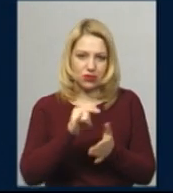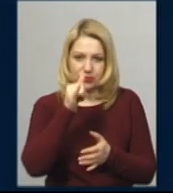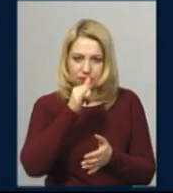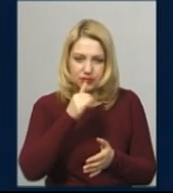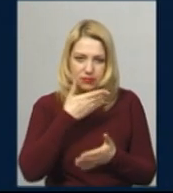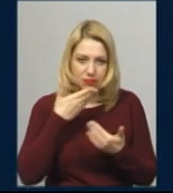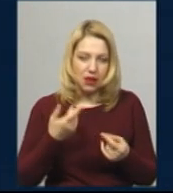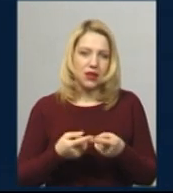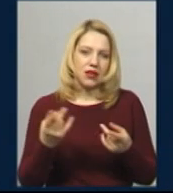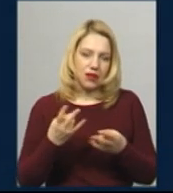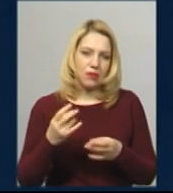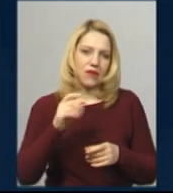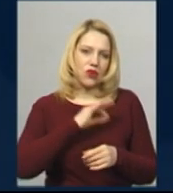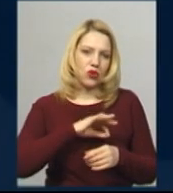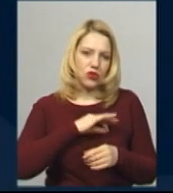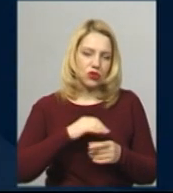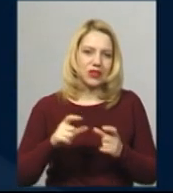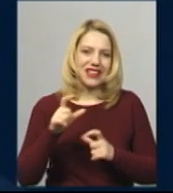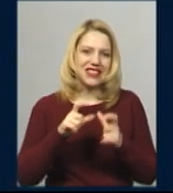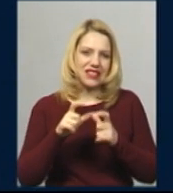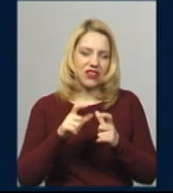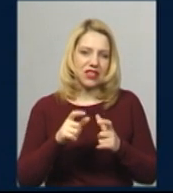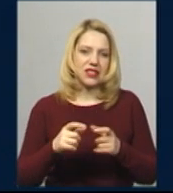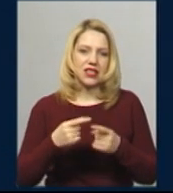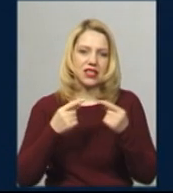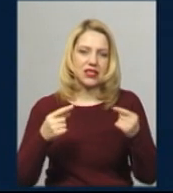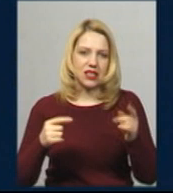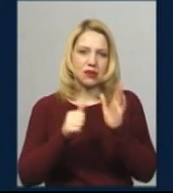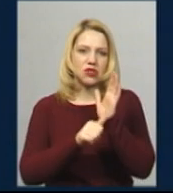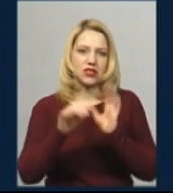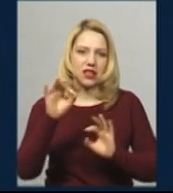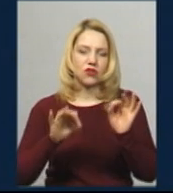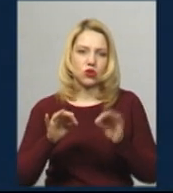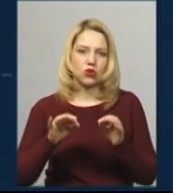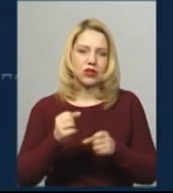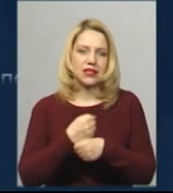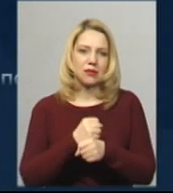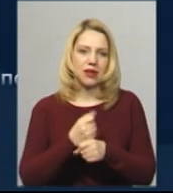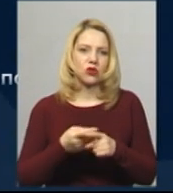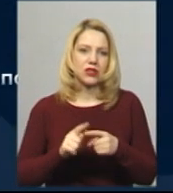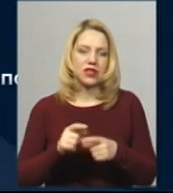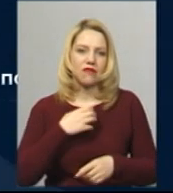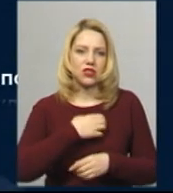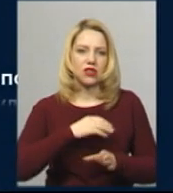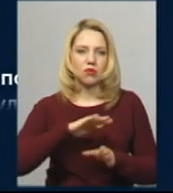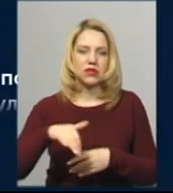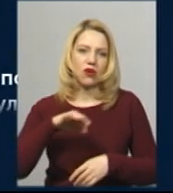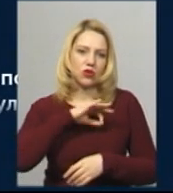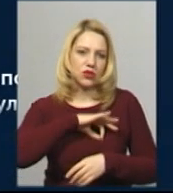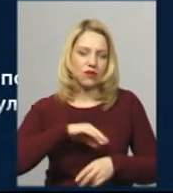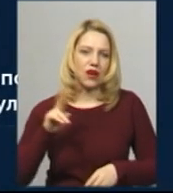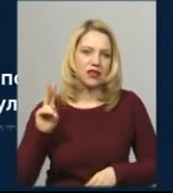дезінфекційний засіб для рук, який містить не менше 60% спирту. Це особливо важливо після користування громадським